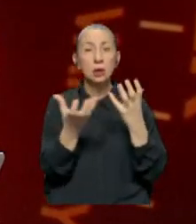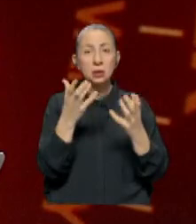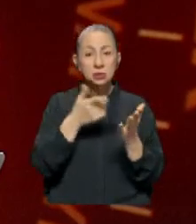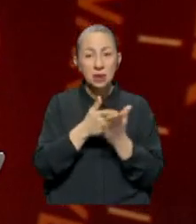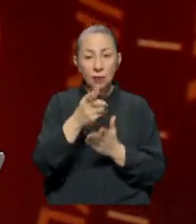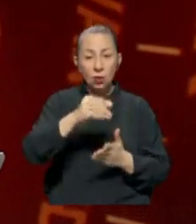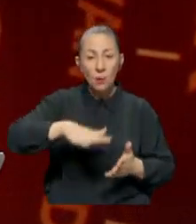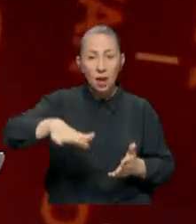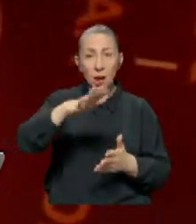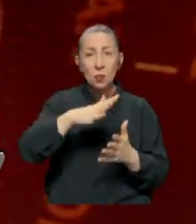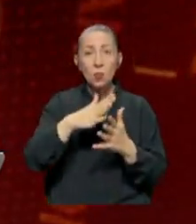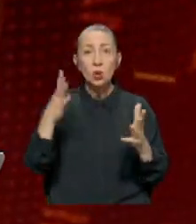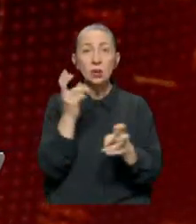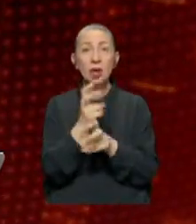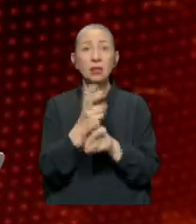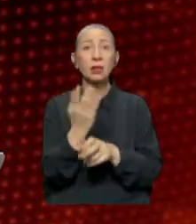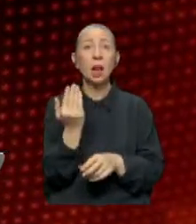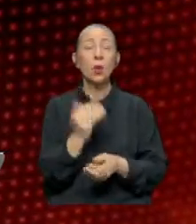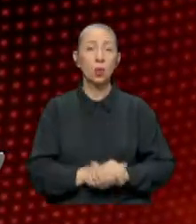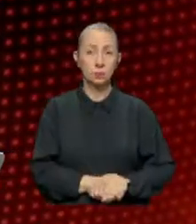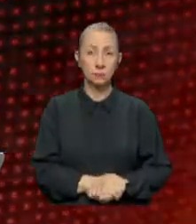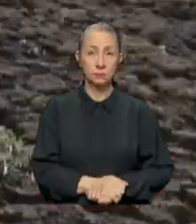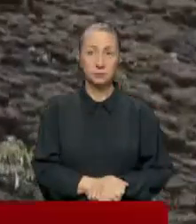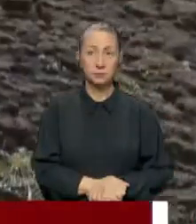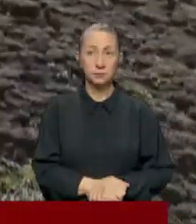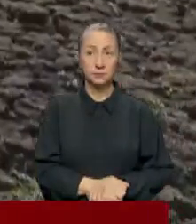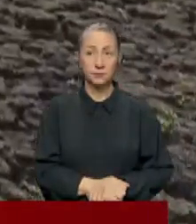Tarım arazileri büyük tehdit altında.